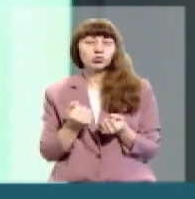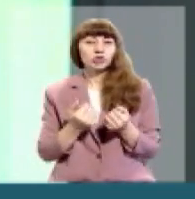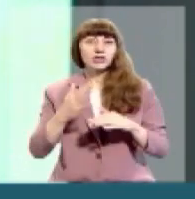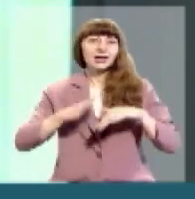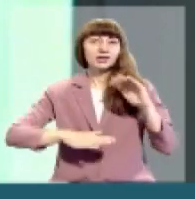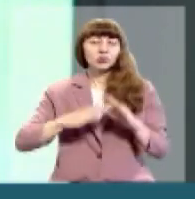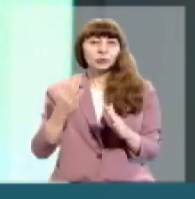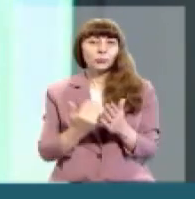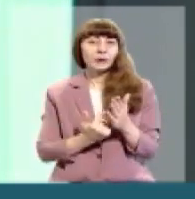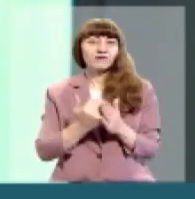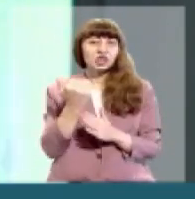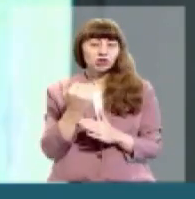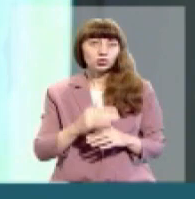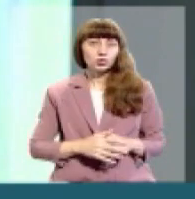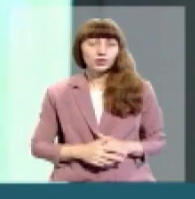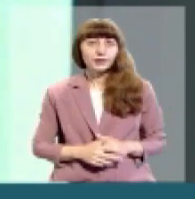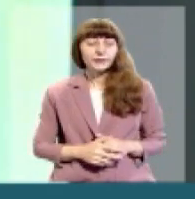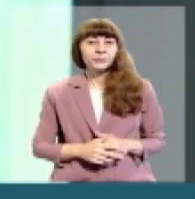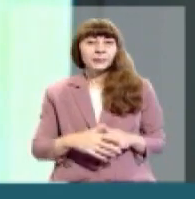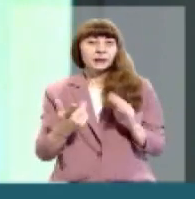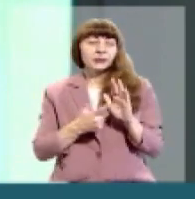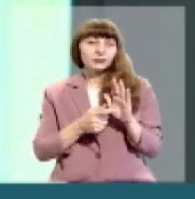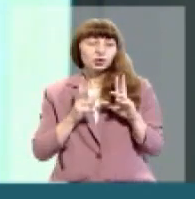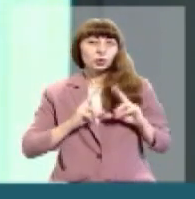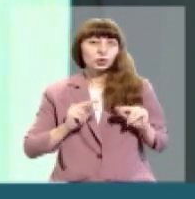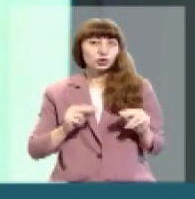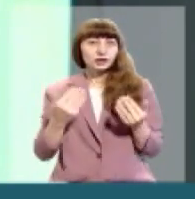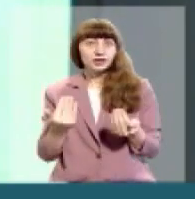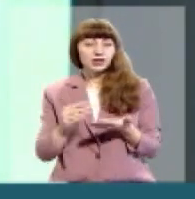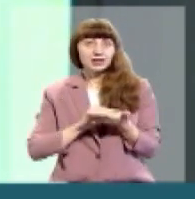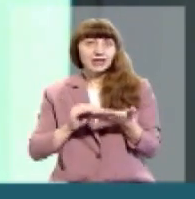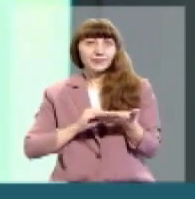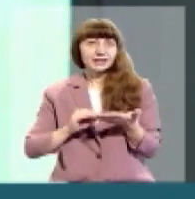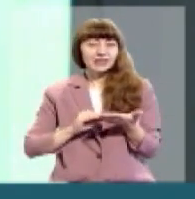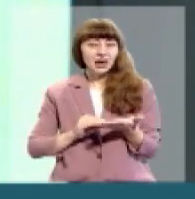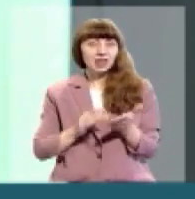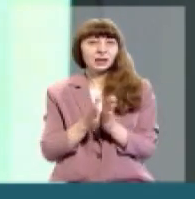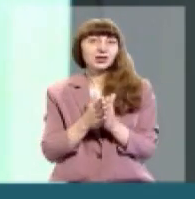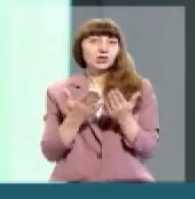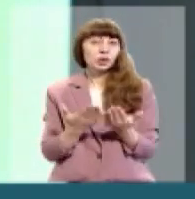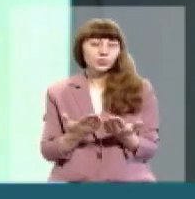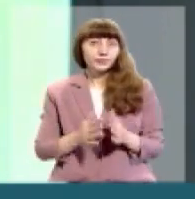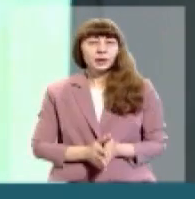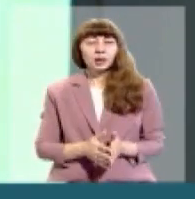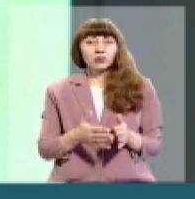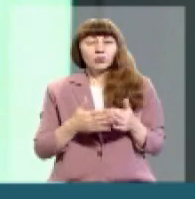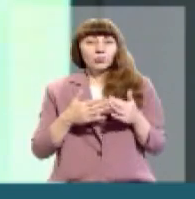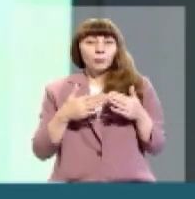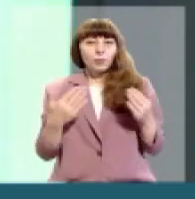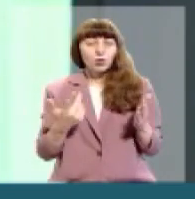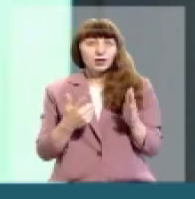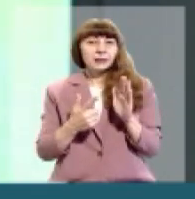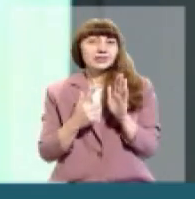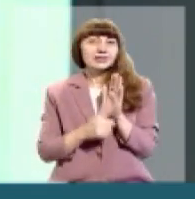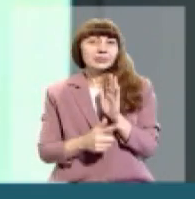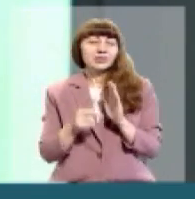санатын алған. Онымен қоса 700-ге шақты ұстаз оқу әдістемелік кешендерінің авторы болды. Ал 70-тен аса мұғалімдер